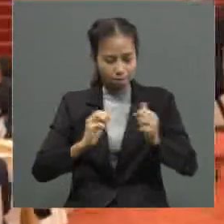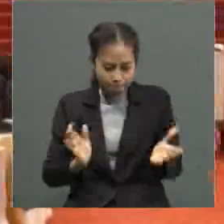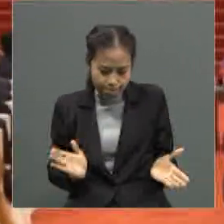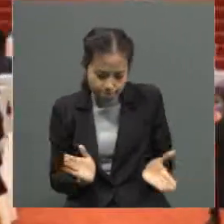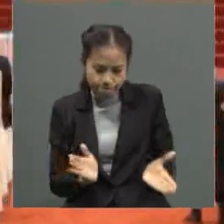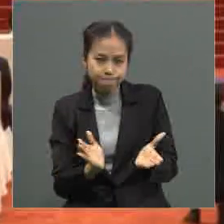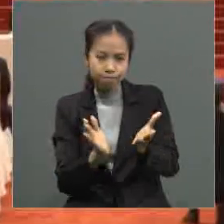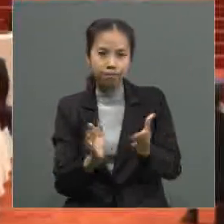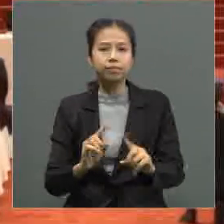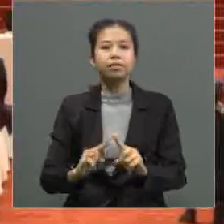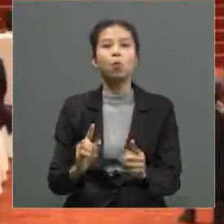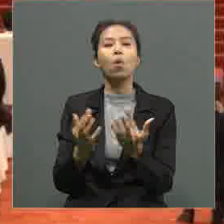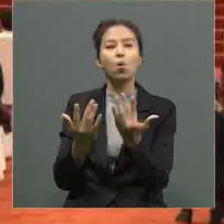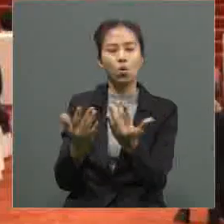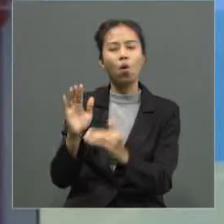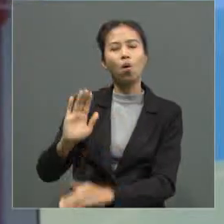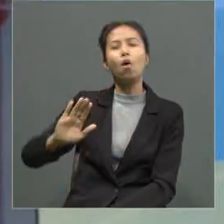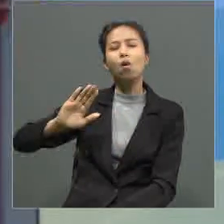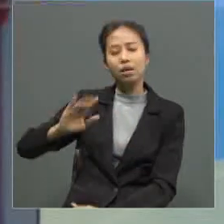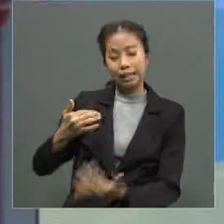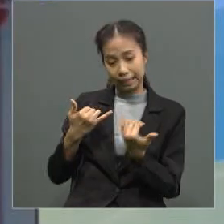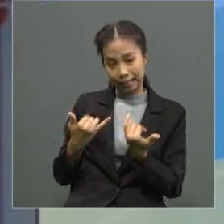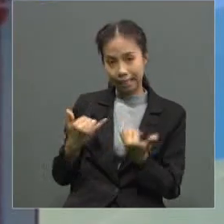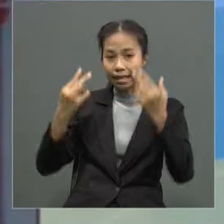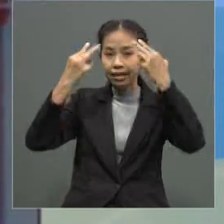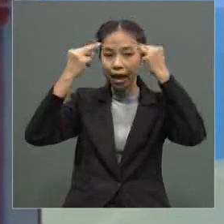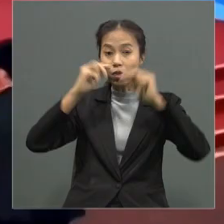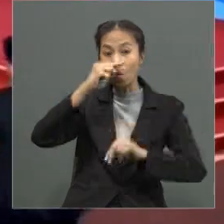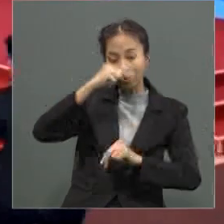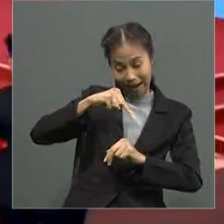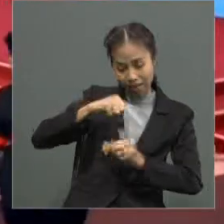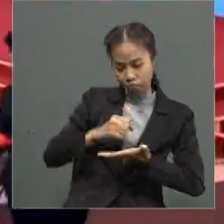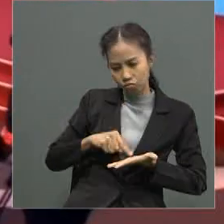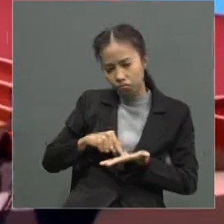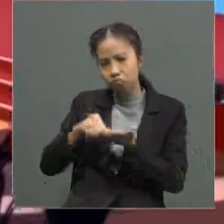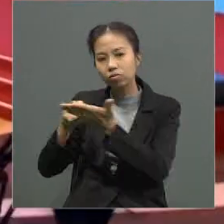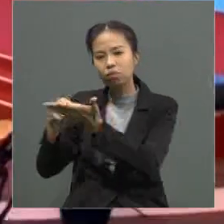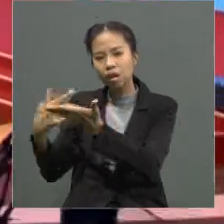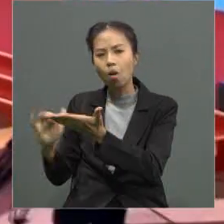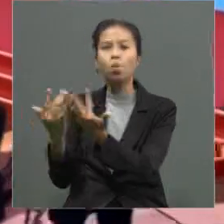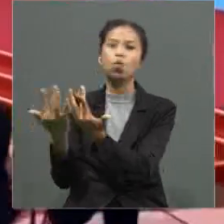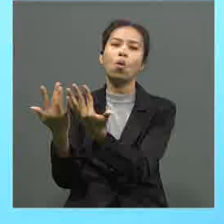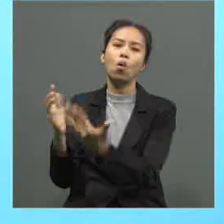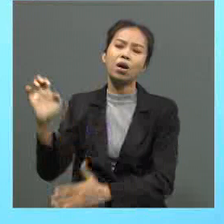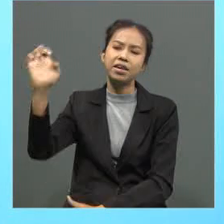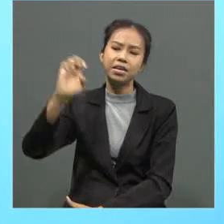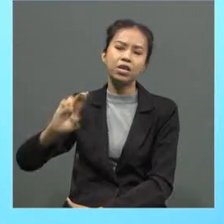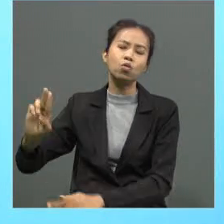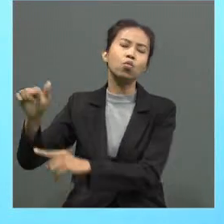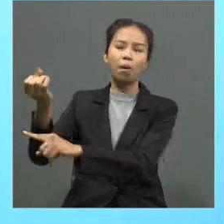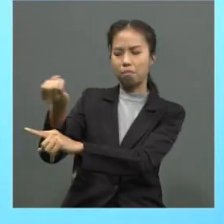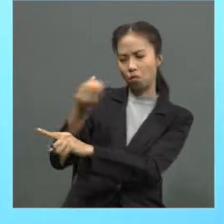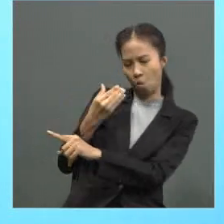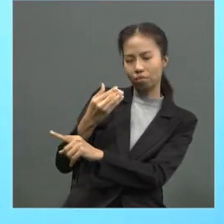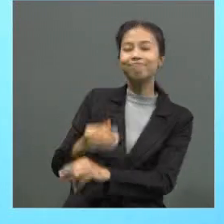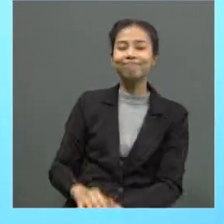เดี๋ยวต้องดูการตอบรับว่าท่านนายกรัฐมนตรีเสนอไปแล้วเนี่ยทางฝั่งกลุ่มประเทศยุโรปเนี่ยจะว่ากันอย่างไรบ้างแต่ว่าก็ถือว่าเป็นโอกาสที่ดีแหละ